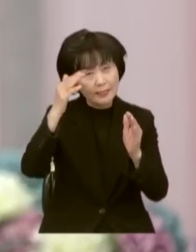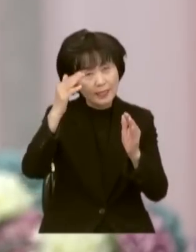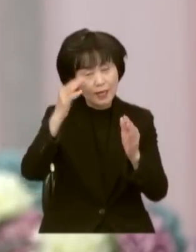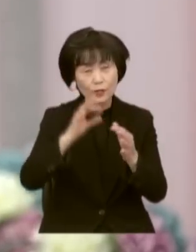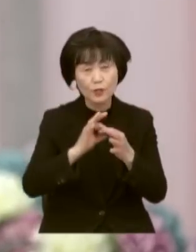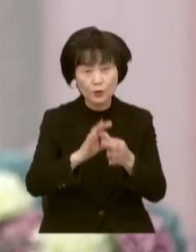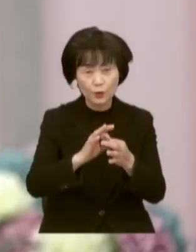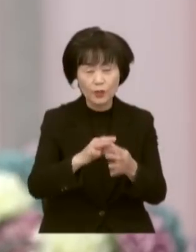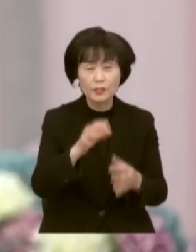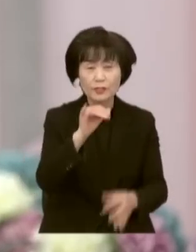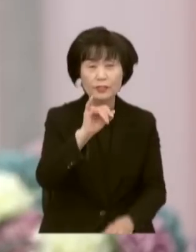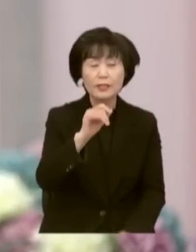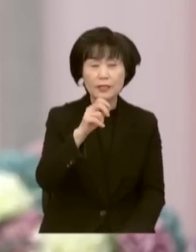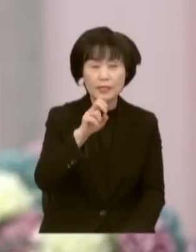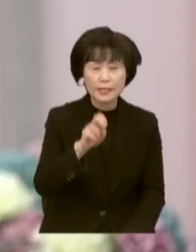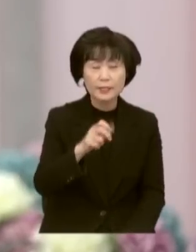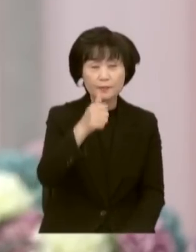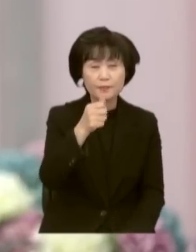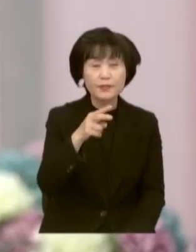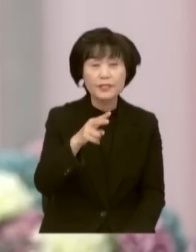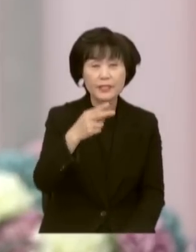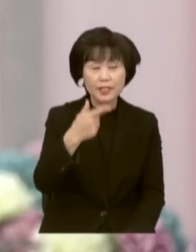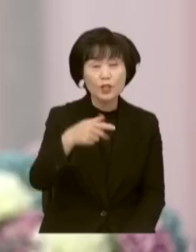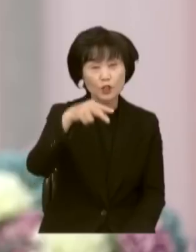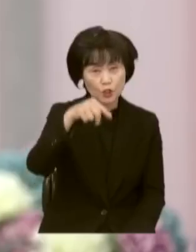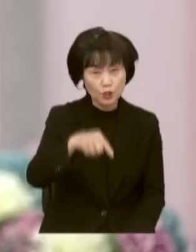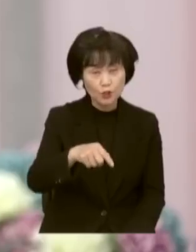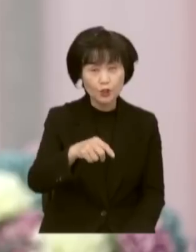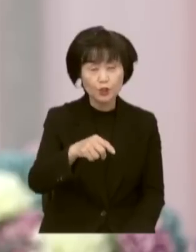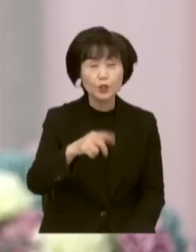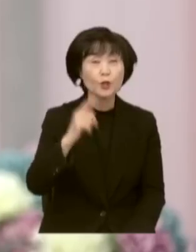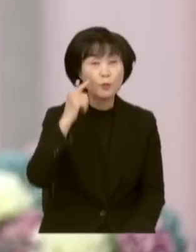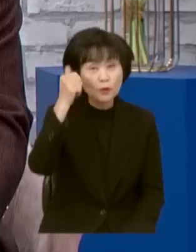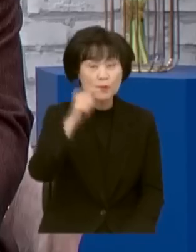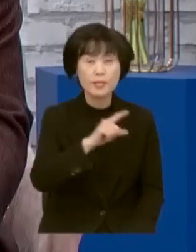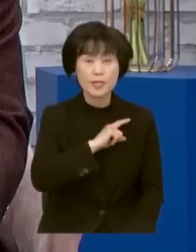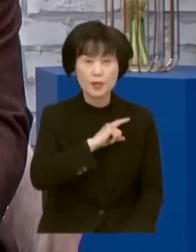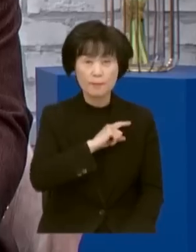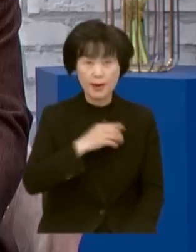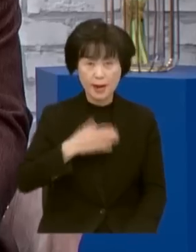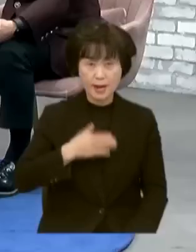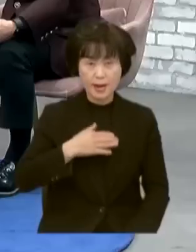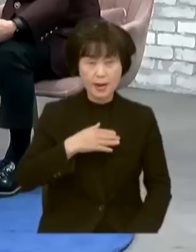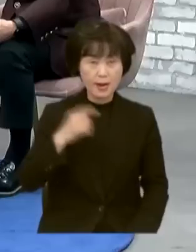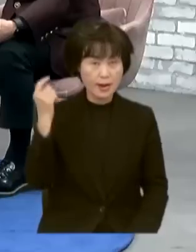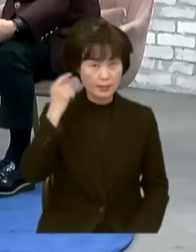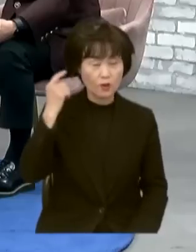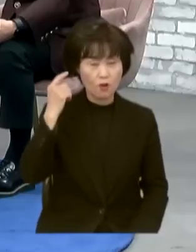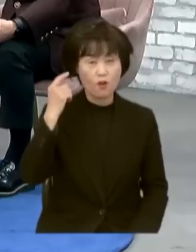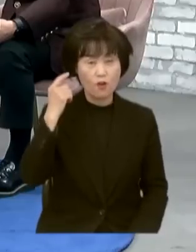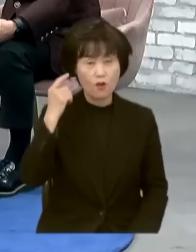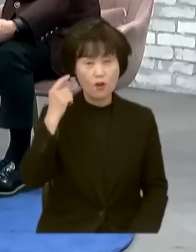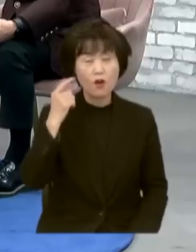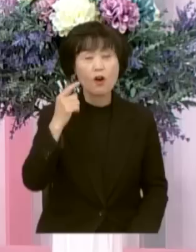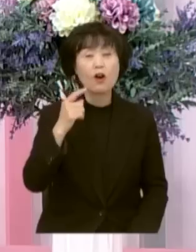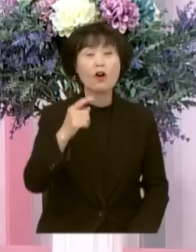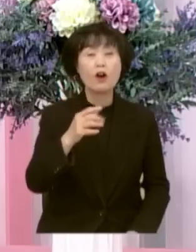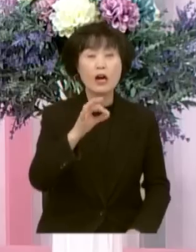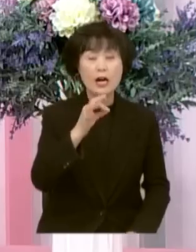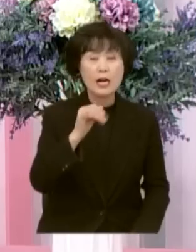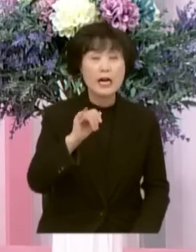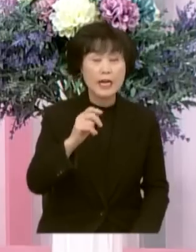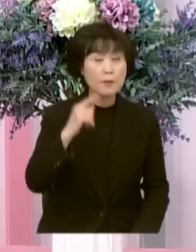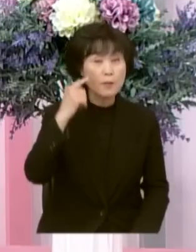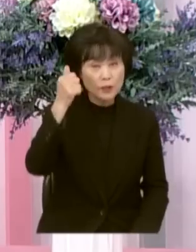통해서 임현수 목사님이라는 분의 이름을 듣게 하셨어요. 네네네. 네. 왜 그분이 북한을